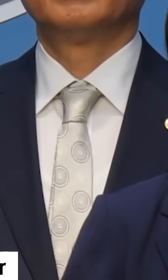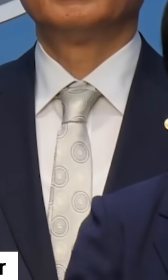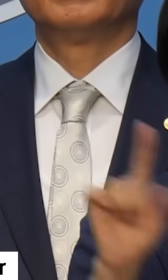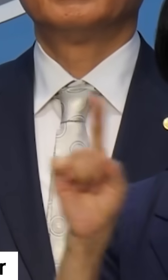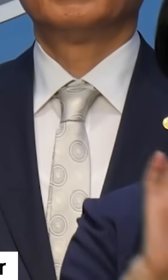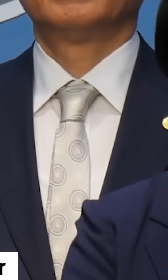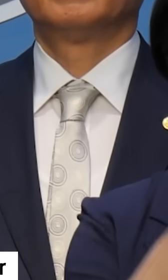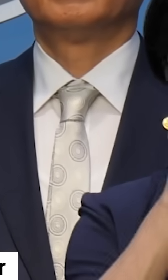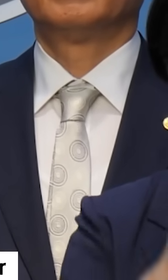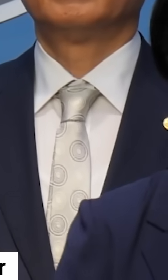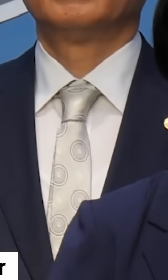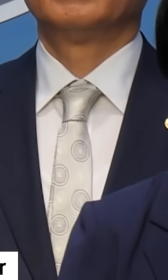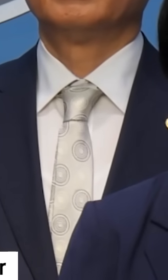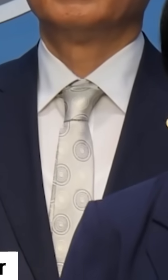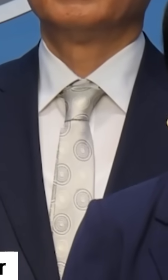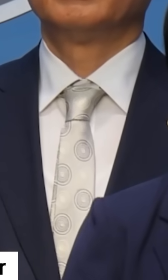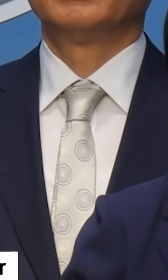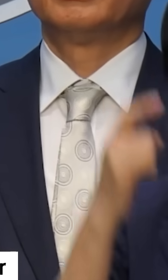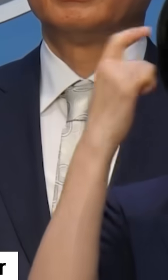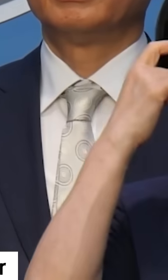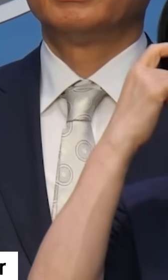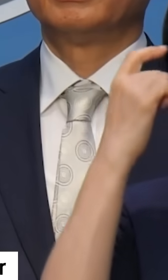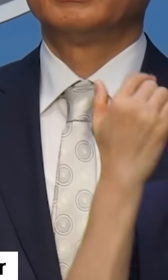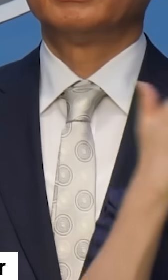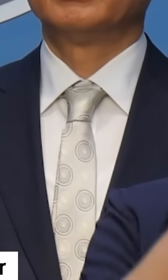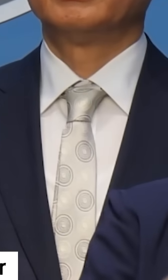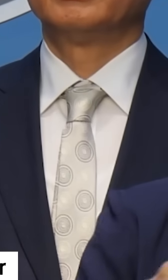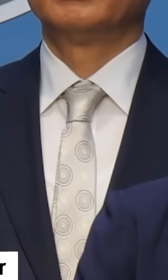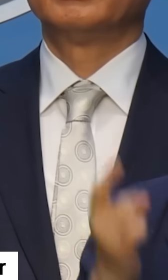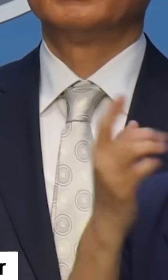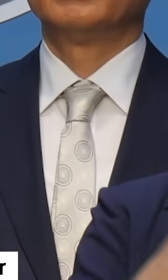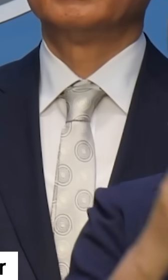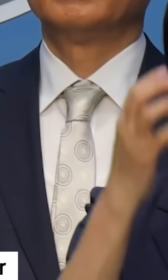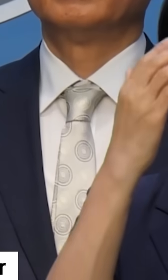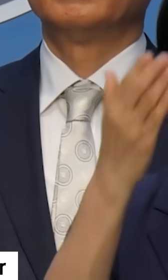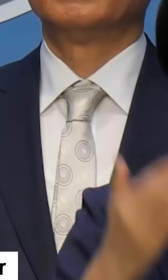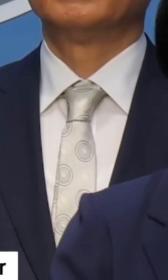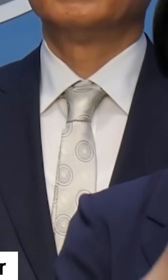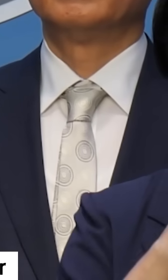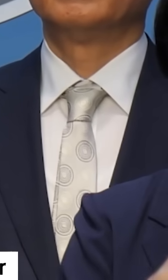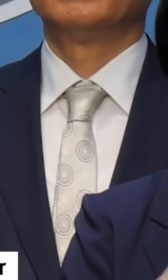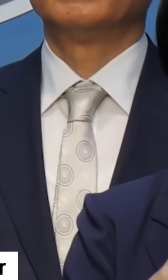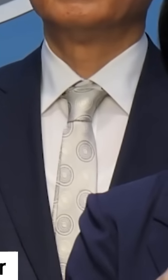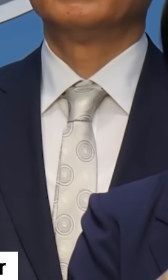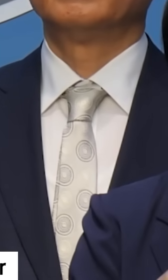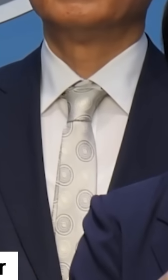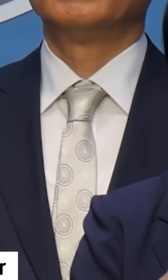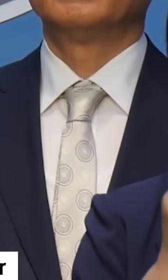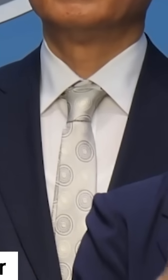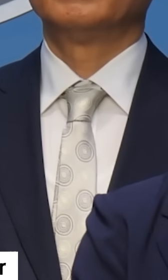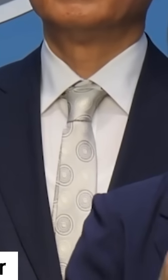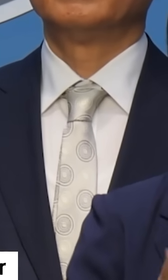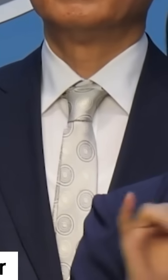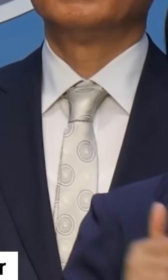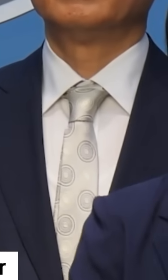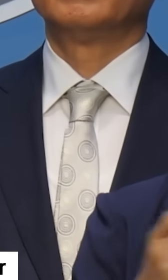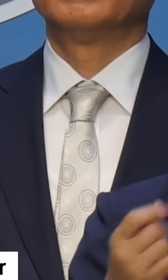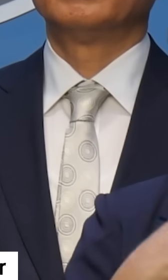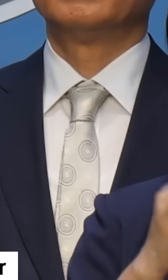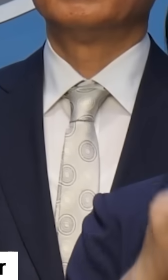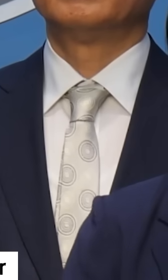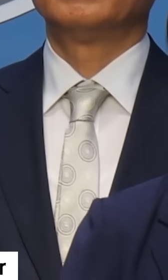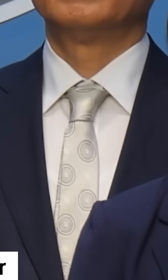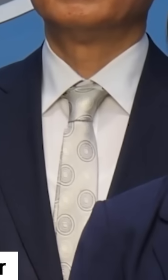무슨 잘못이 있는 것이, 대체 누구 때문에 이러한 고통을 겪으셔야 하는 것인지는 이미 국민 모두가 알고